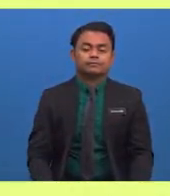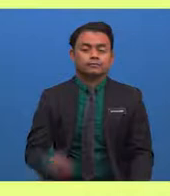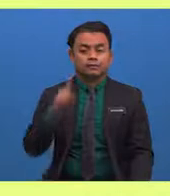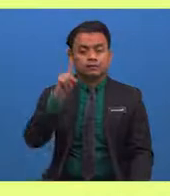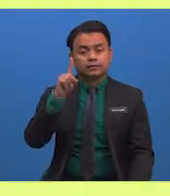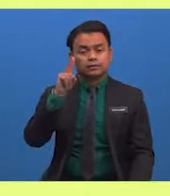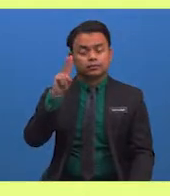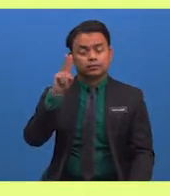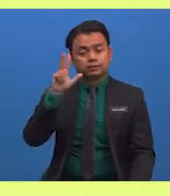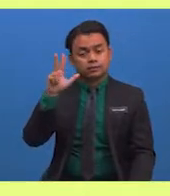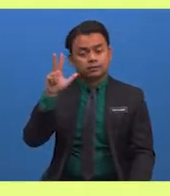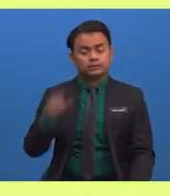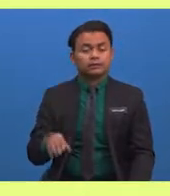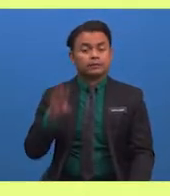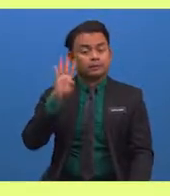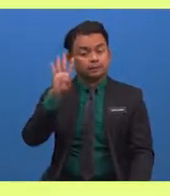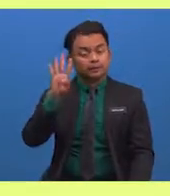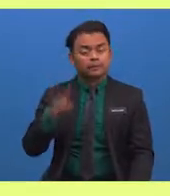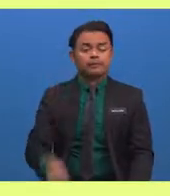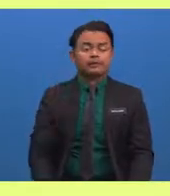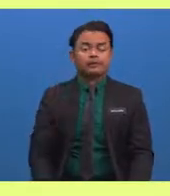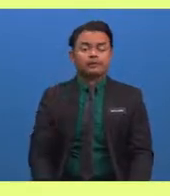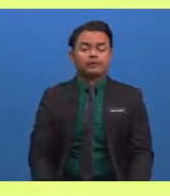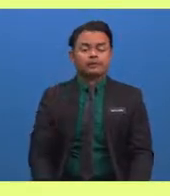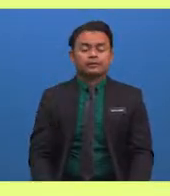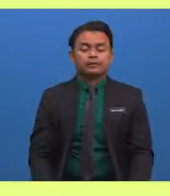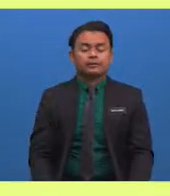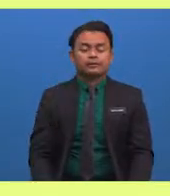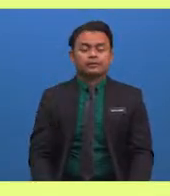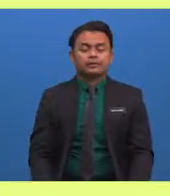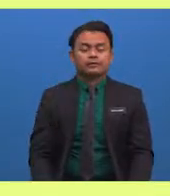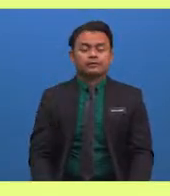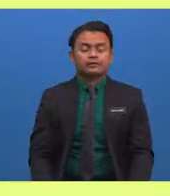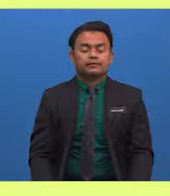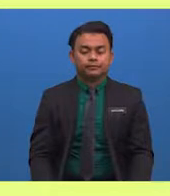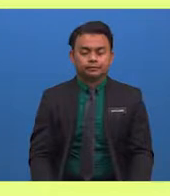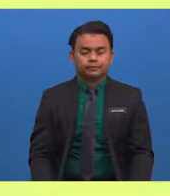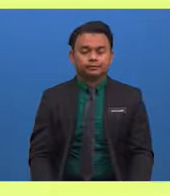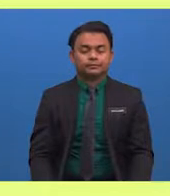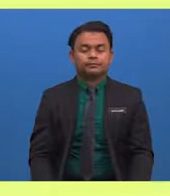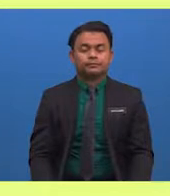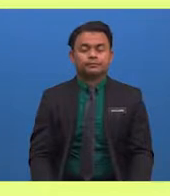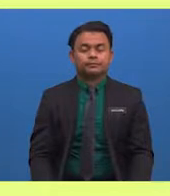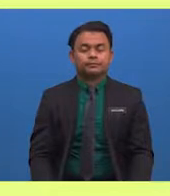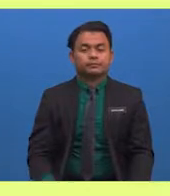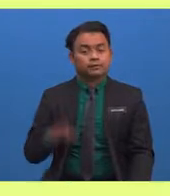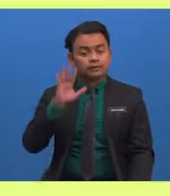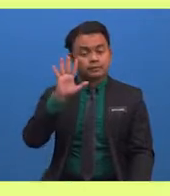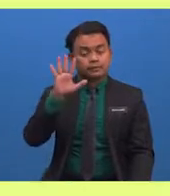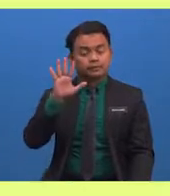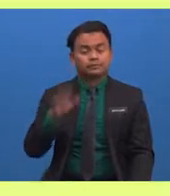sistem pembelajaran. Ciri keempat, peranan bandar sebagai pusat pendidikan. Ciri